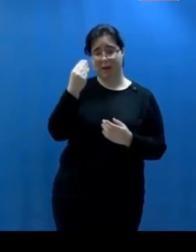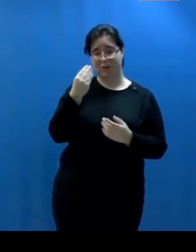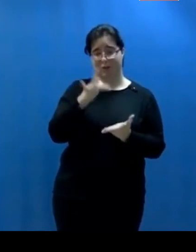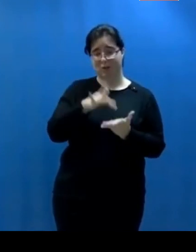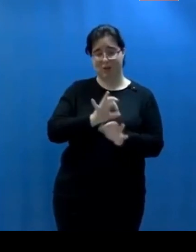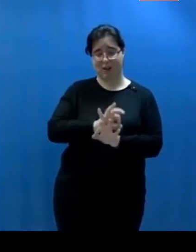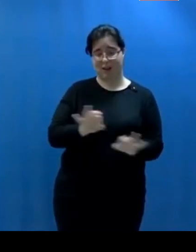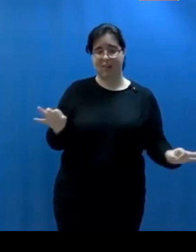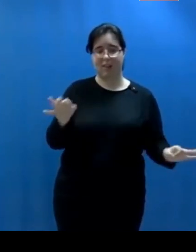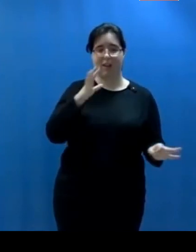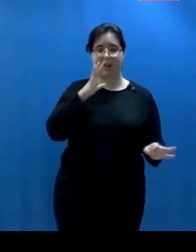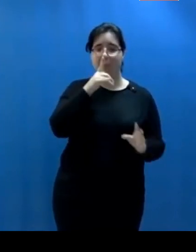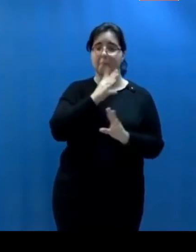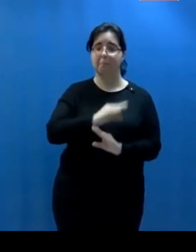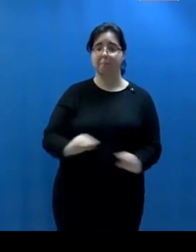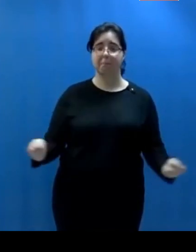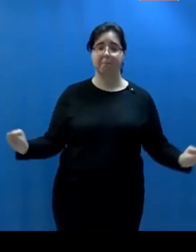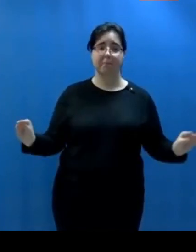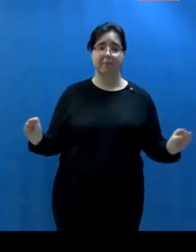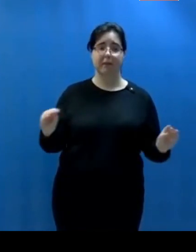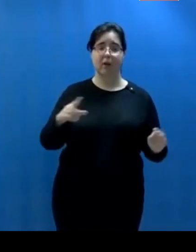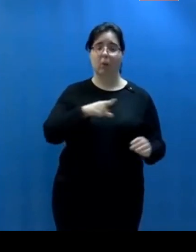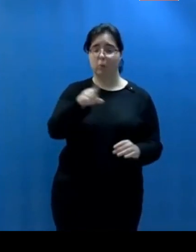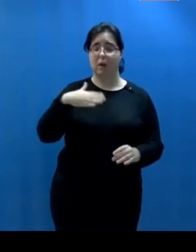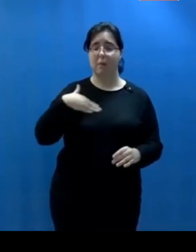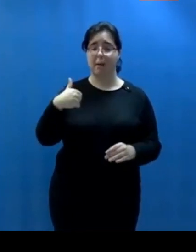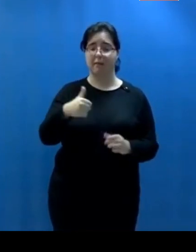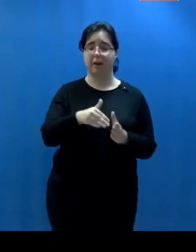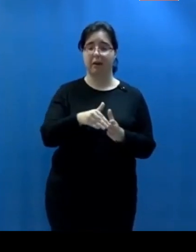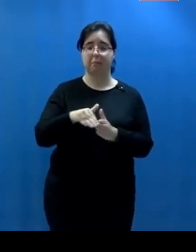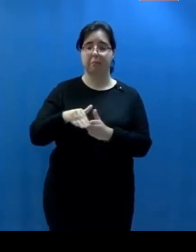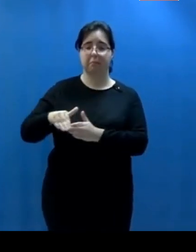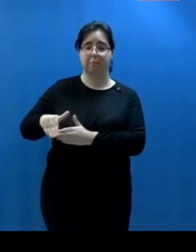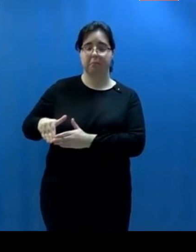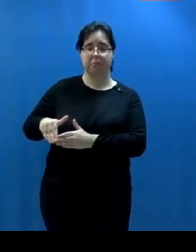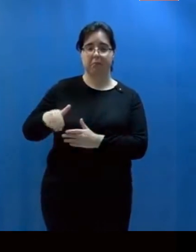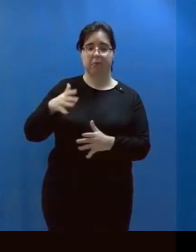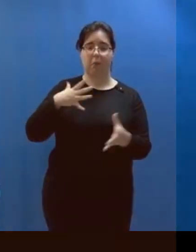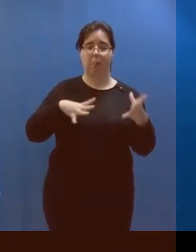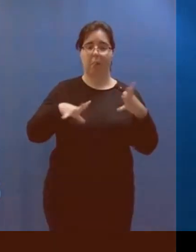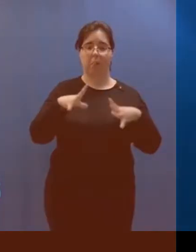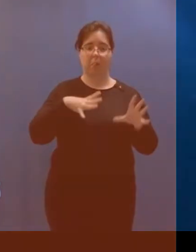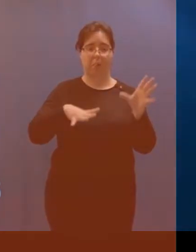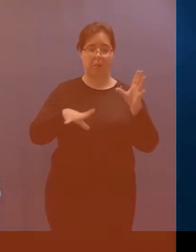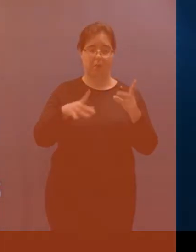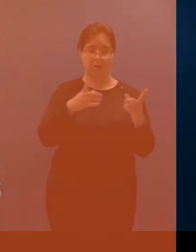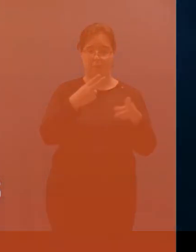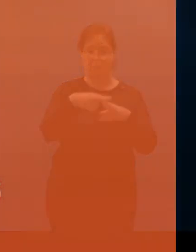silenci, s'ha creiat contra nosaltres i vostè preferís muntar falses polèmiques totalment innecessàries.